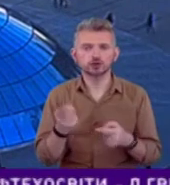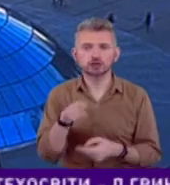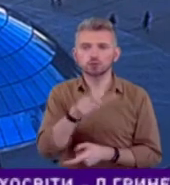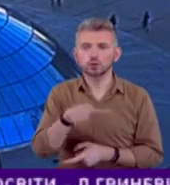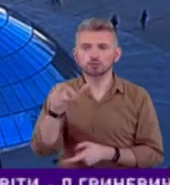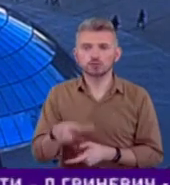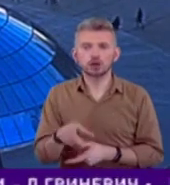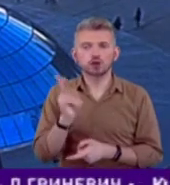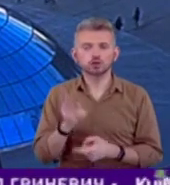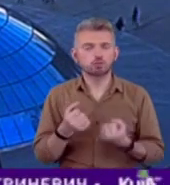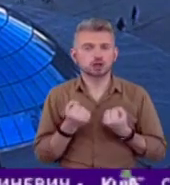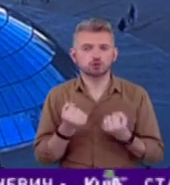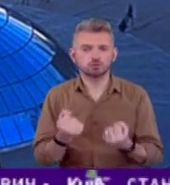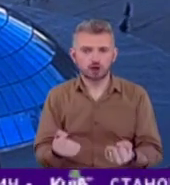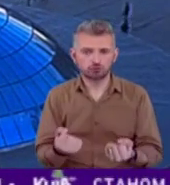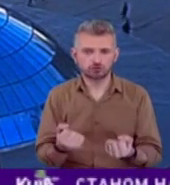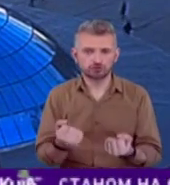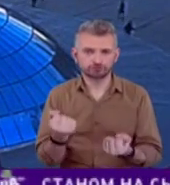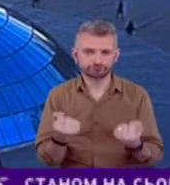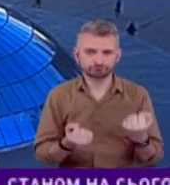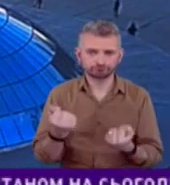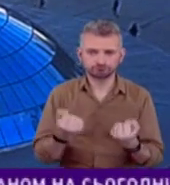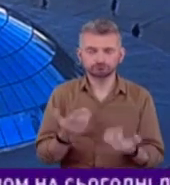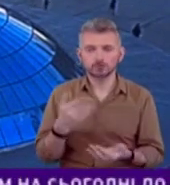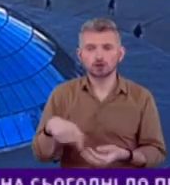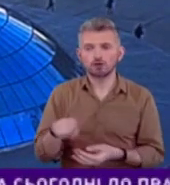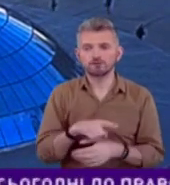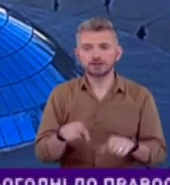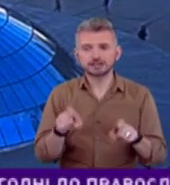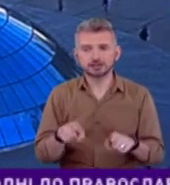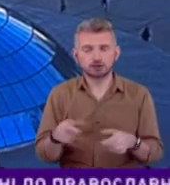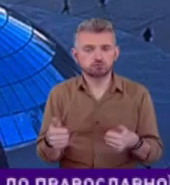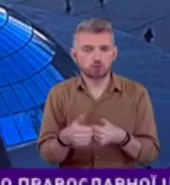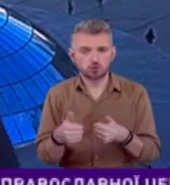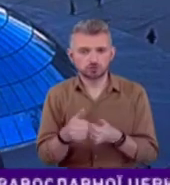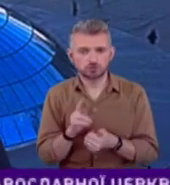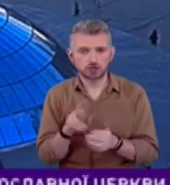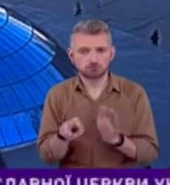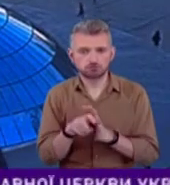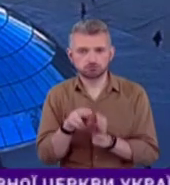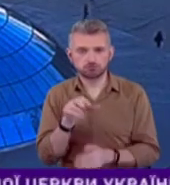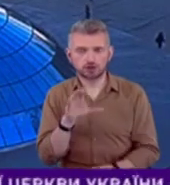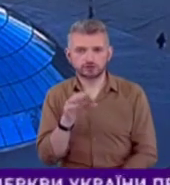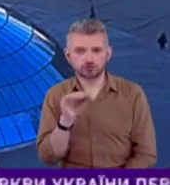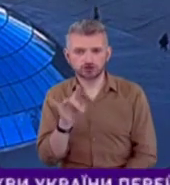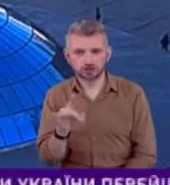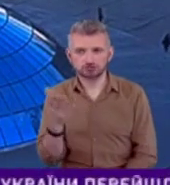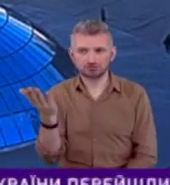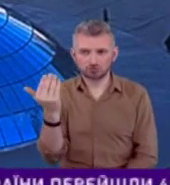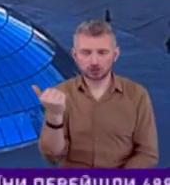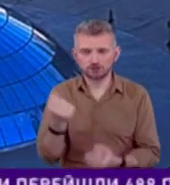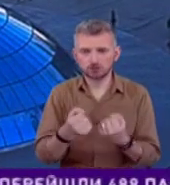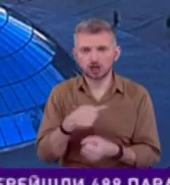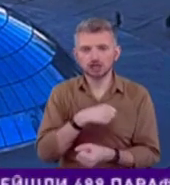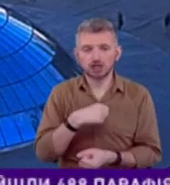які пересуваються, сидячи за кермом. Але якщо ви сидите поруч в якості пасажира, покличте водія або самі подивіться,